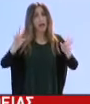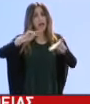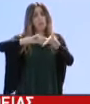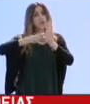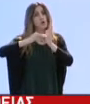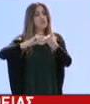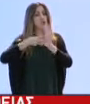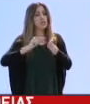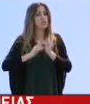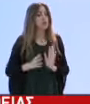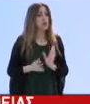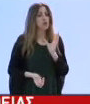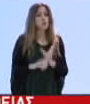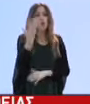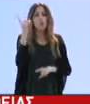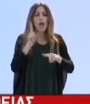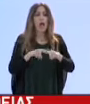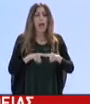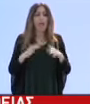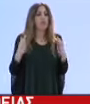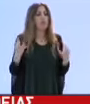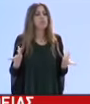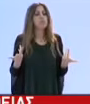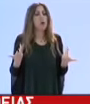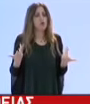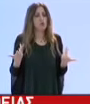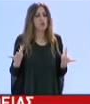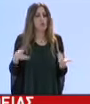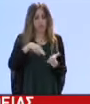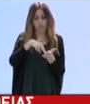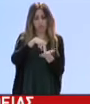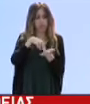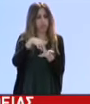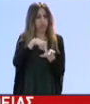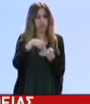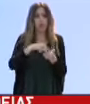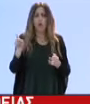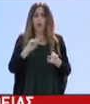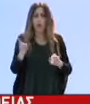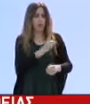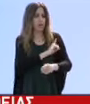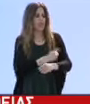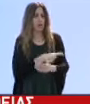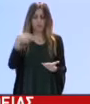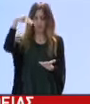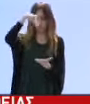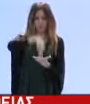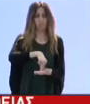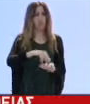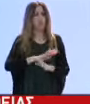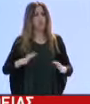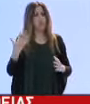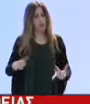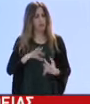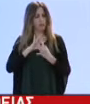Ελλάδος αυτή τη φορά χτισμένης σε γερά θεμέλια, στη συλλογική αυτογνωσία, στην